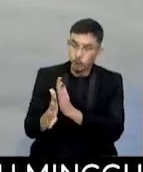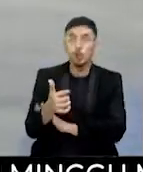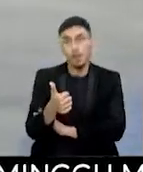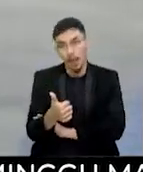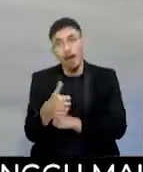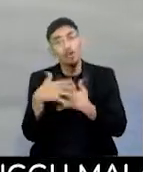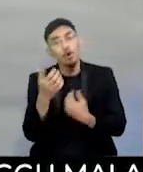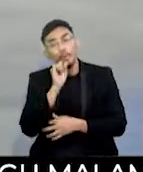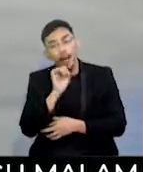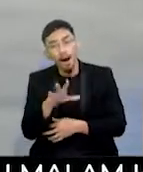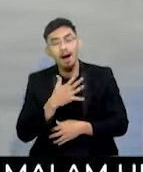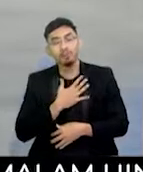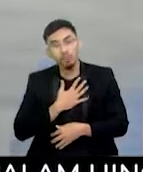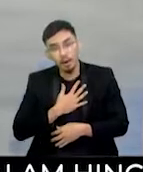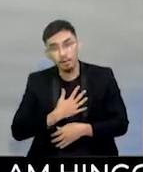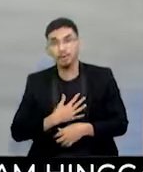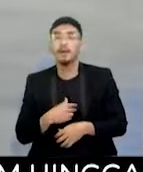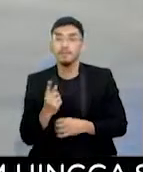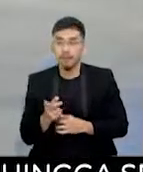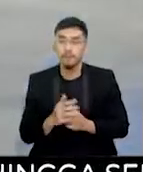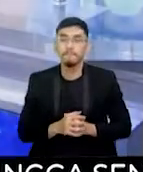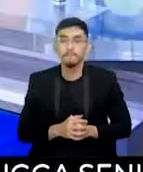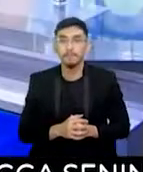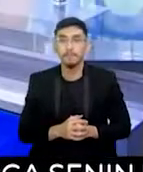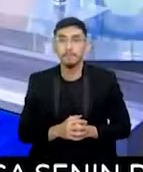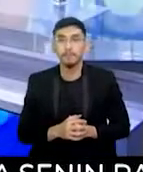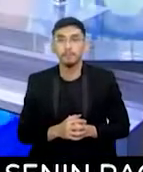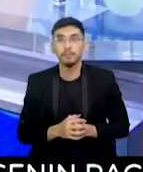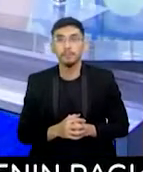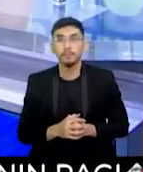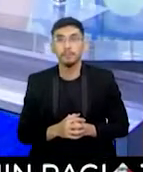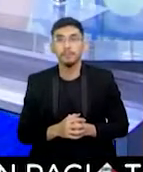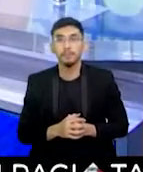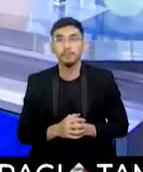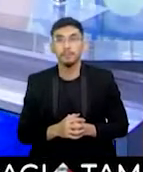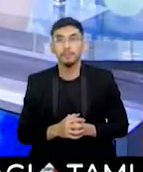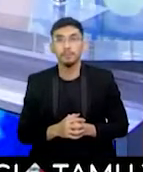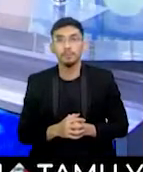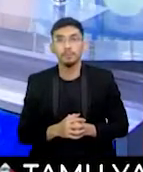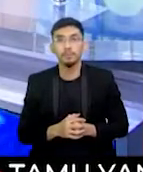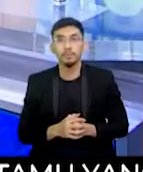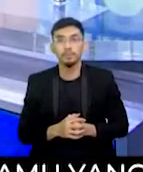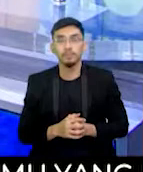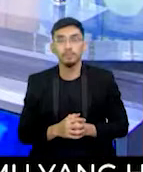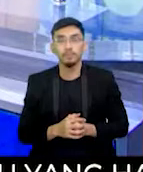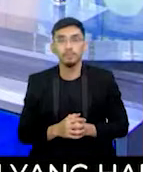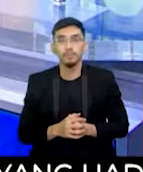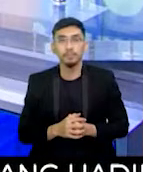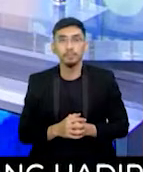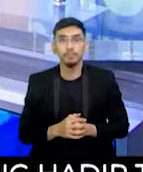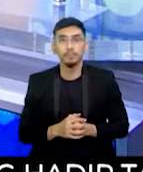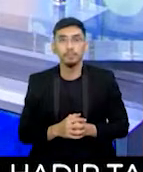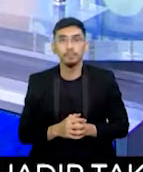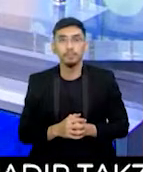rasa bela sungkawa. Sementara demikian yang dapat kami laporkan dari Gedung Pakuan. Kembali ke studio. Baik, terima kasih Gita Hermanda dari Gedung